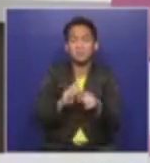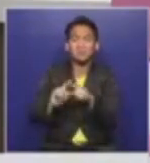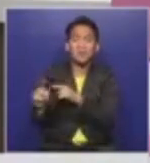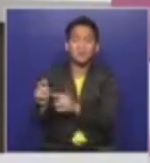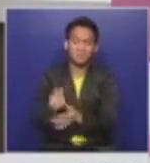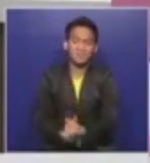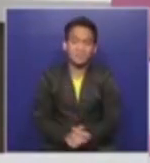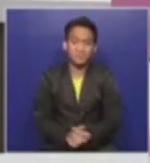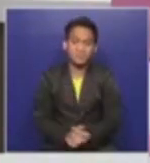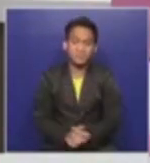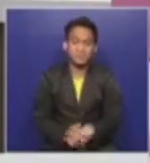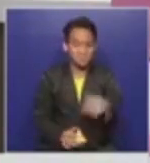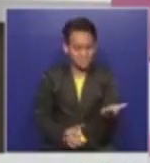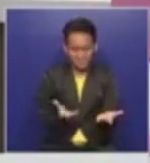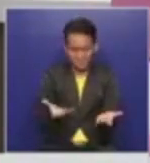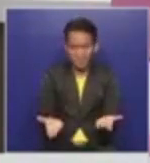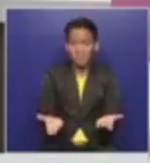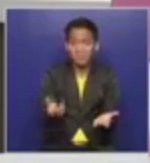ซึ่งเพิ่มคำว่าสาธุพวกขึ้นมานะครับสิ่งอำนวยประโยชน์ที่ผู้จัดสรรที่ดินได้จัดให้มีขึ้นเพื่อให้ผู้ซื้อจากที่ดินใช้ประโยชน์ร่วมกันตามสัญญานะครับในคือต่างจังหวัด2